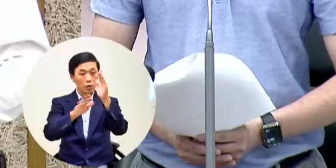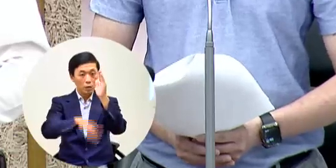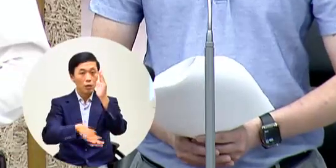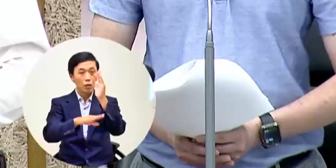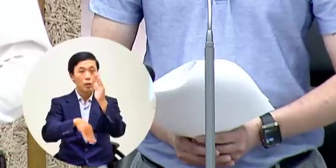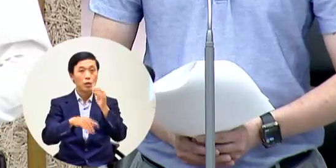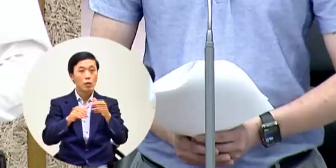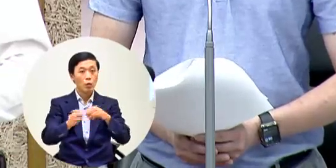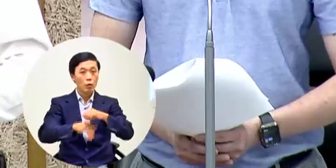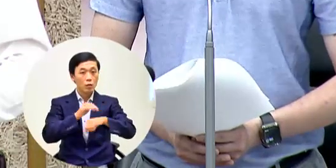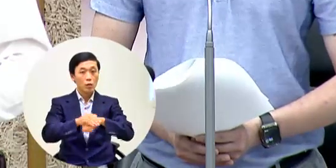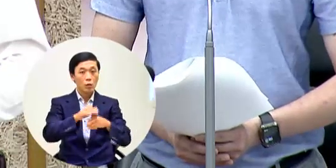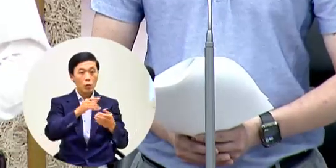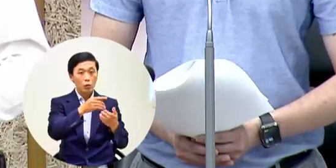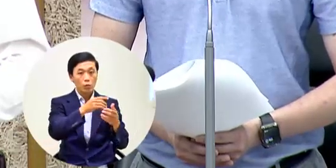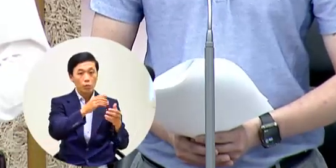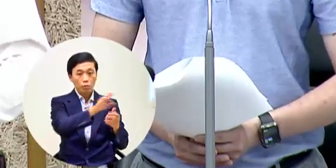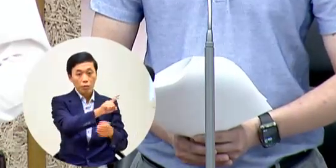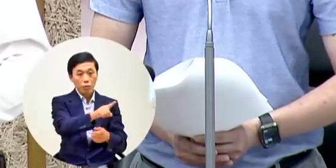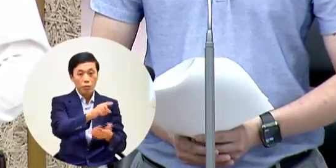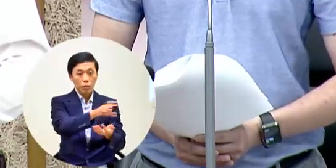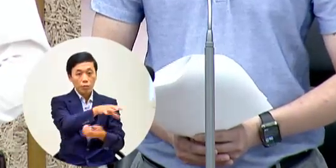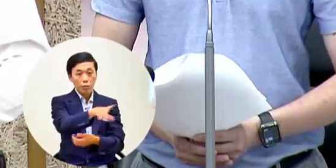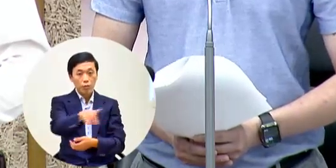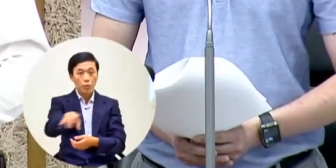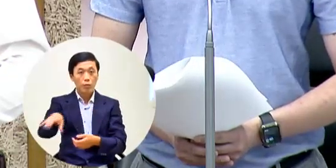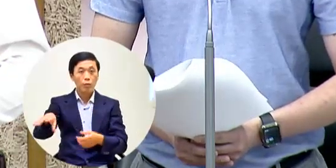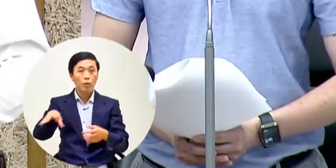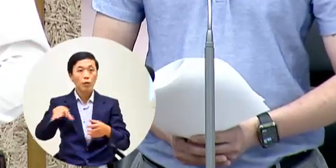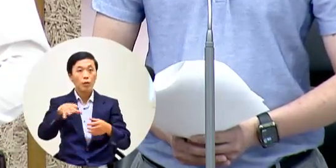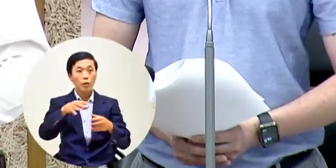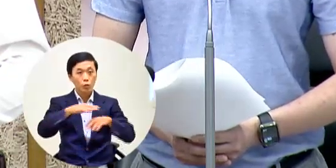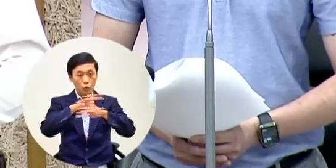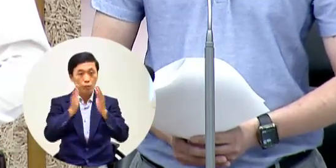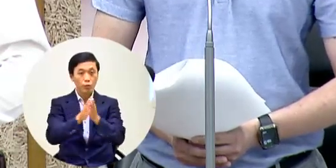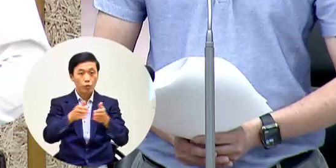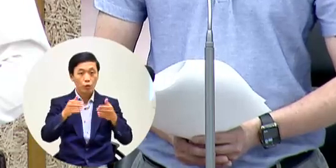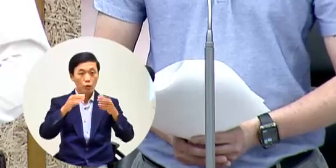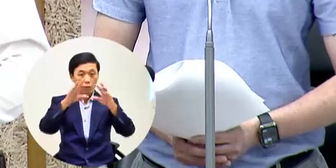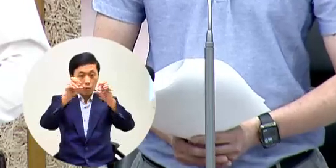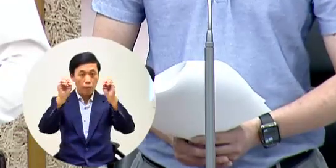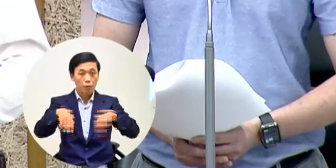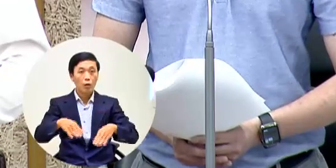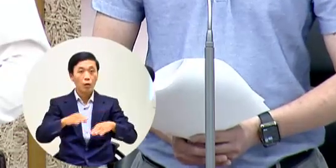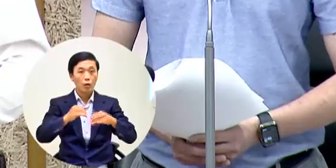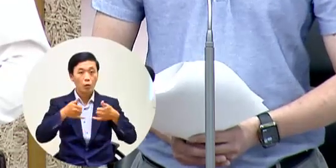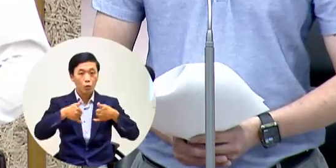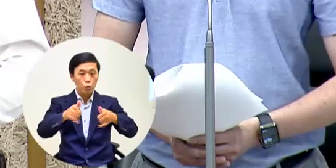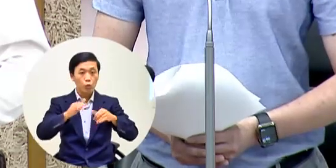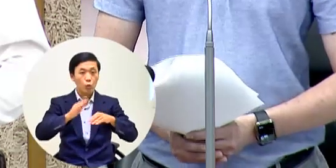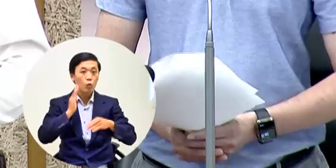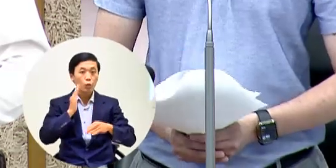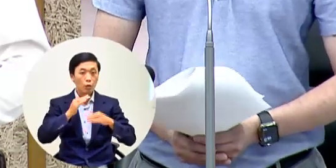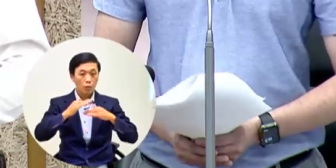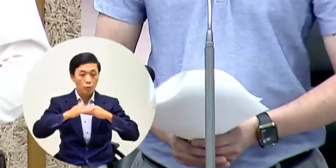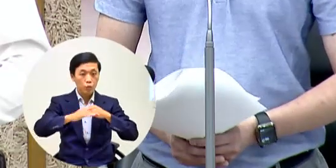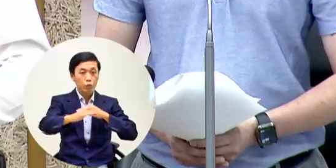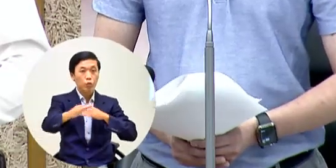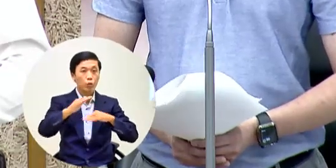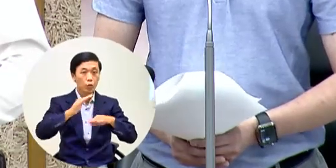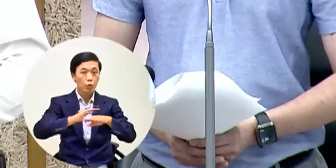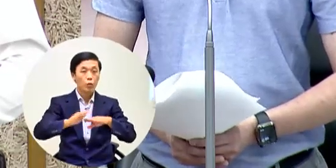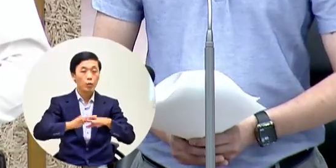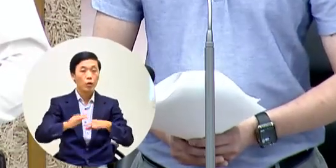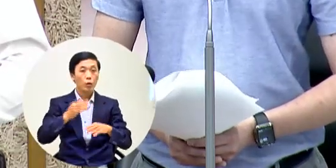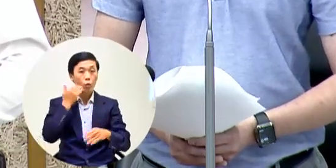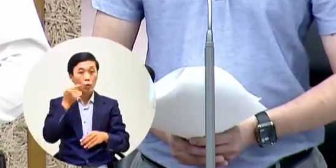打通就对了。 对对对。 哦，我需要快一点哦，因为你真正你也无客家细条来疏通这个流量哦，啊无嘛是赶快弄塌啦。